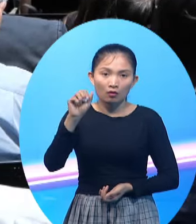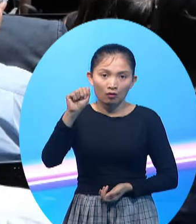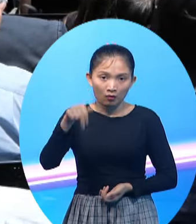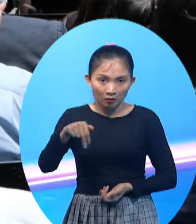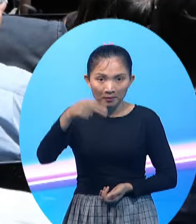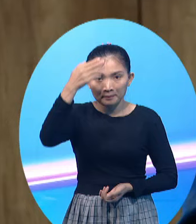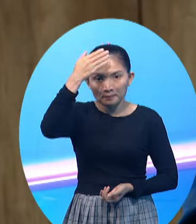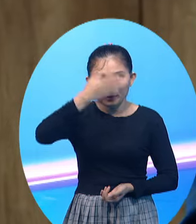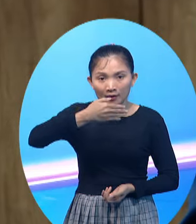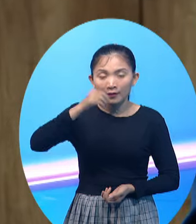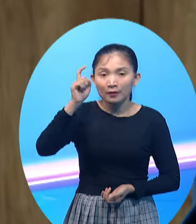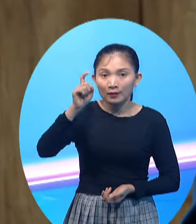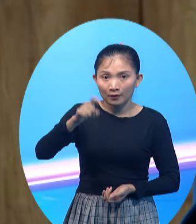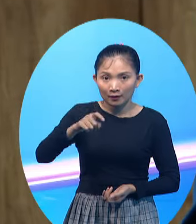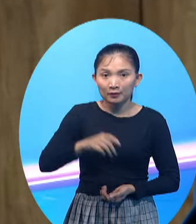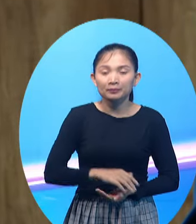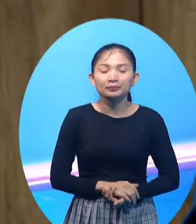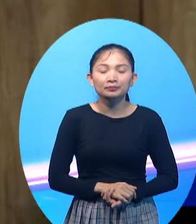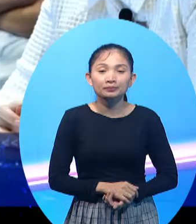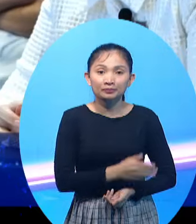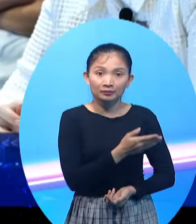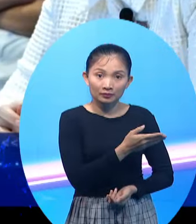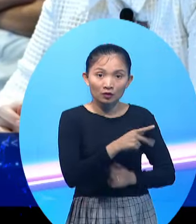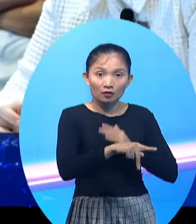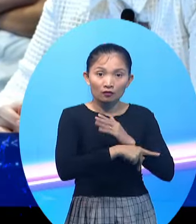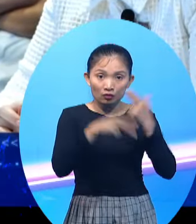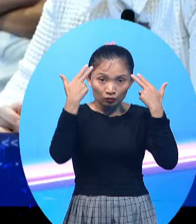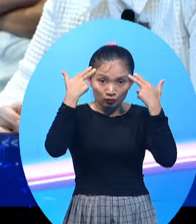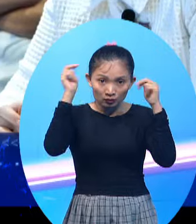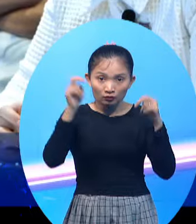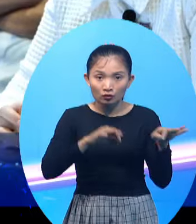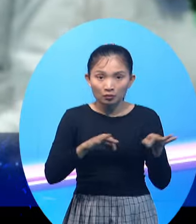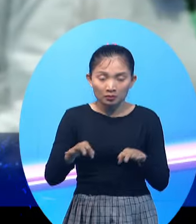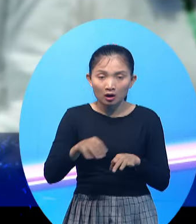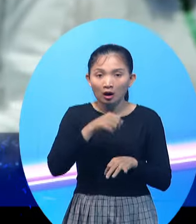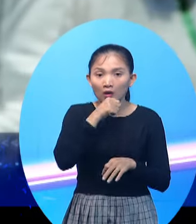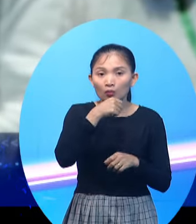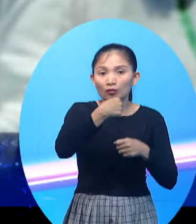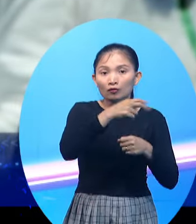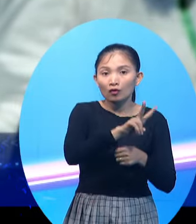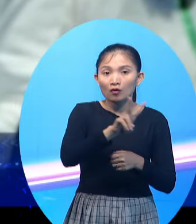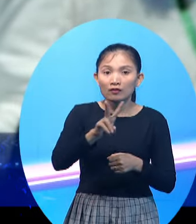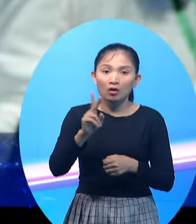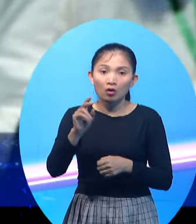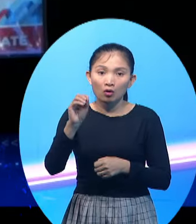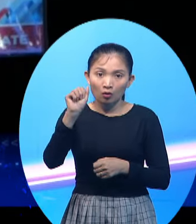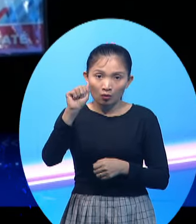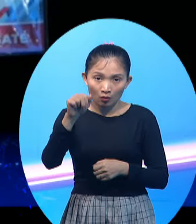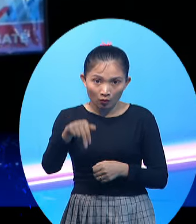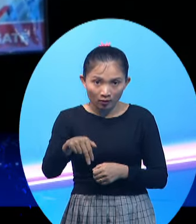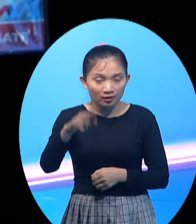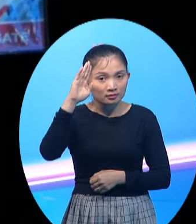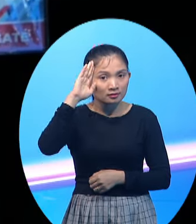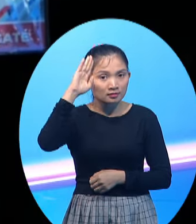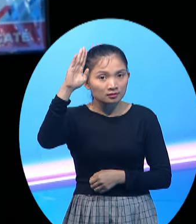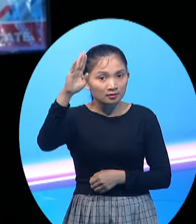Thay mặt chính quyền thành phố, Phó Chủ tịch Ủy ban nhân dân thành phố Hồ Chí Minh Võ Văn Hoàng chào đón bà Nastya Lazarevic, Phó Chủ tịch thứ